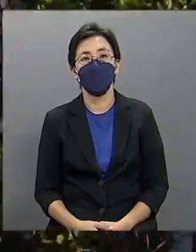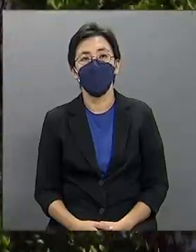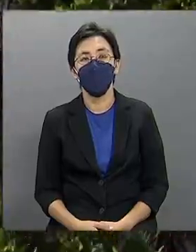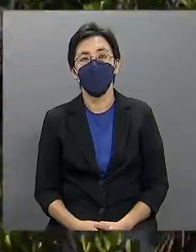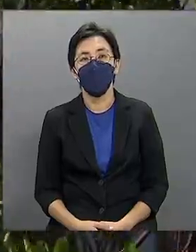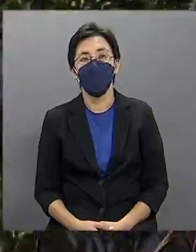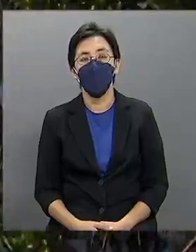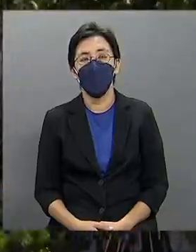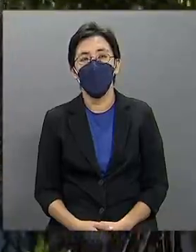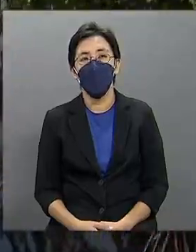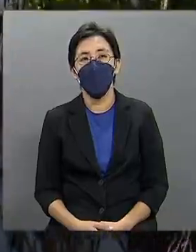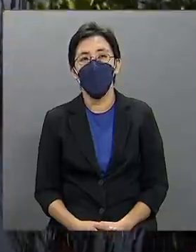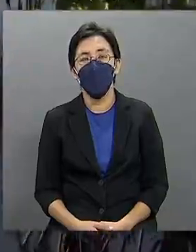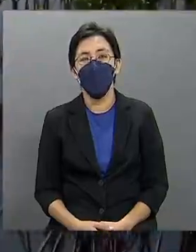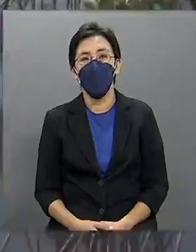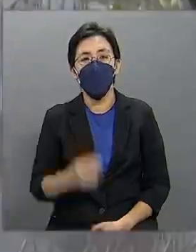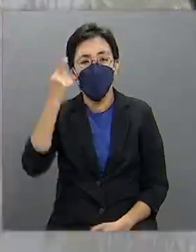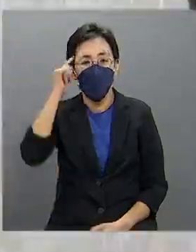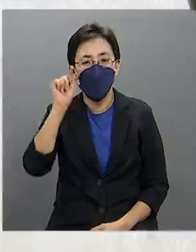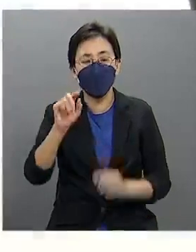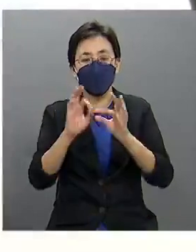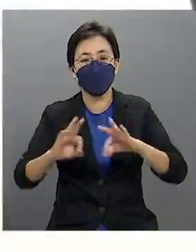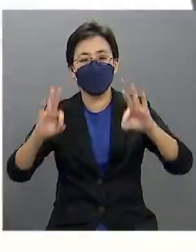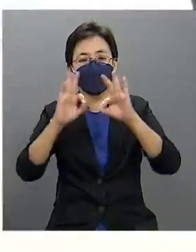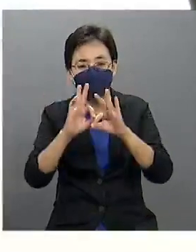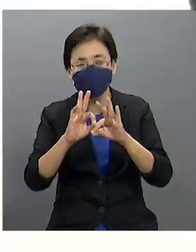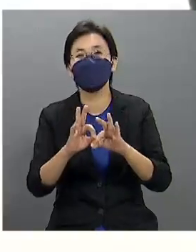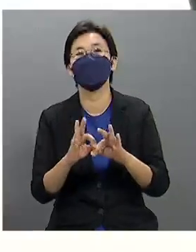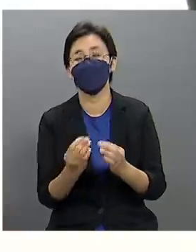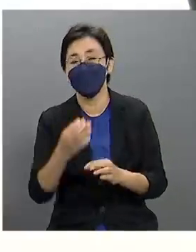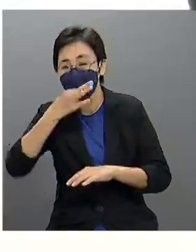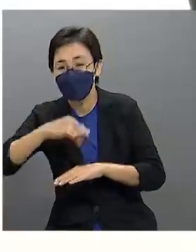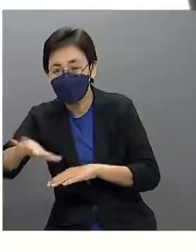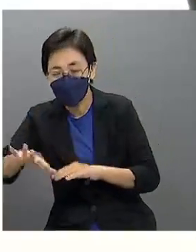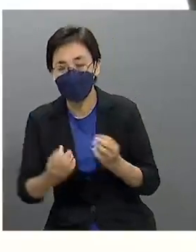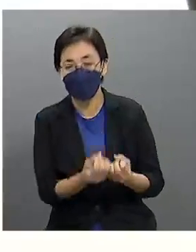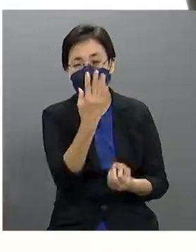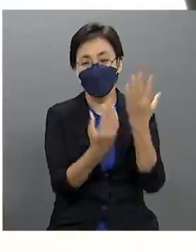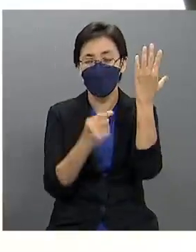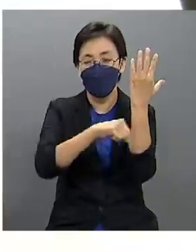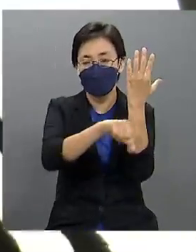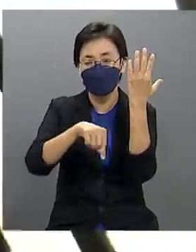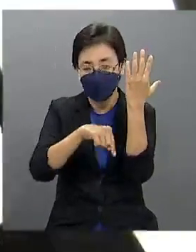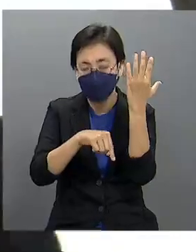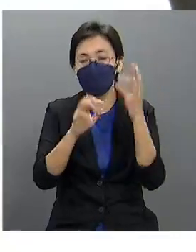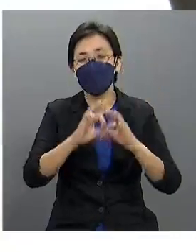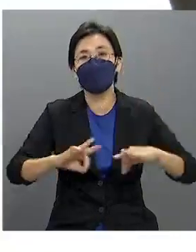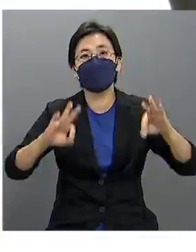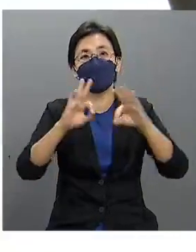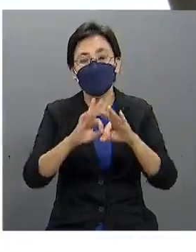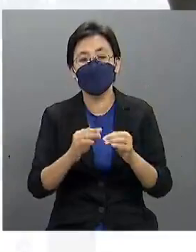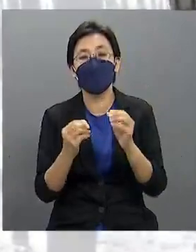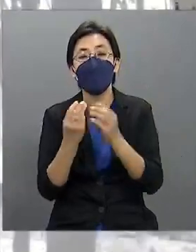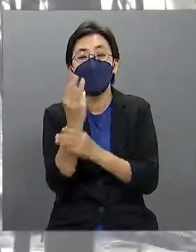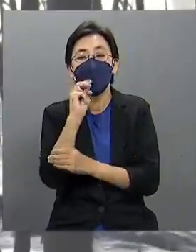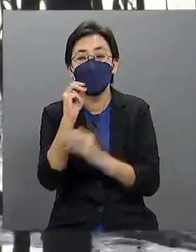โดยคามตะหนักถงคามสำคัญของป่าชายเลนจึงทำให้อดิตผู้ใหญ่แดงลงมอปักำแพงไม้ไพยและปกป่